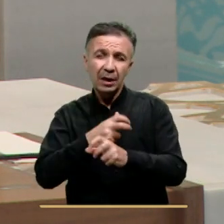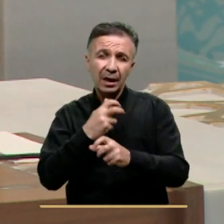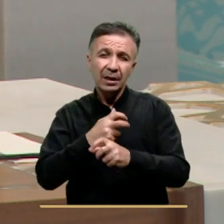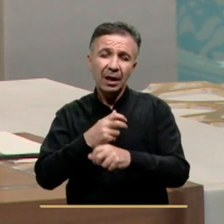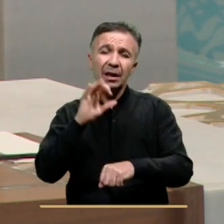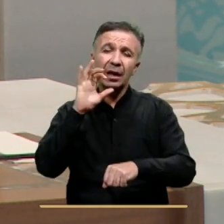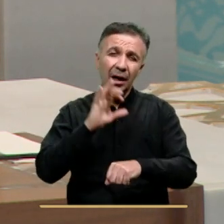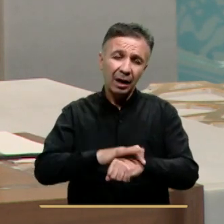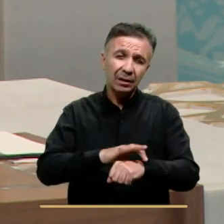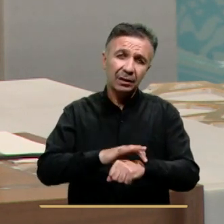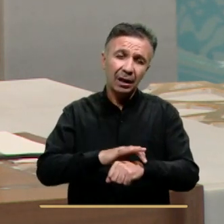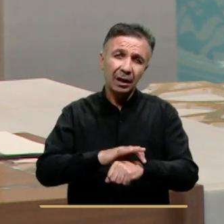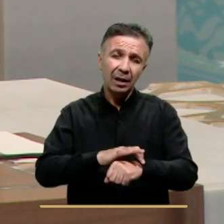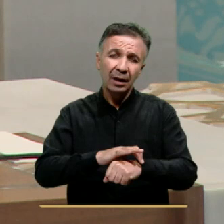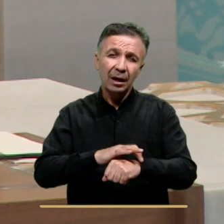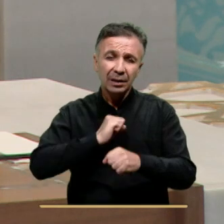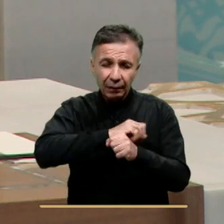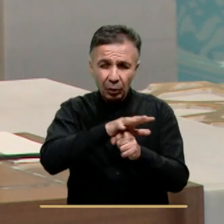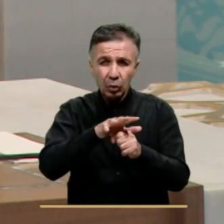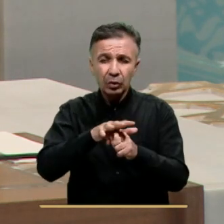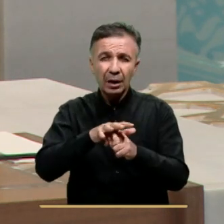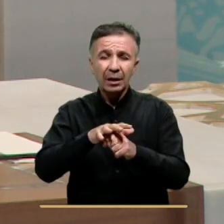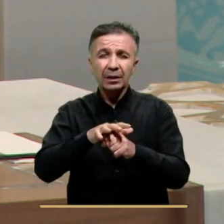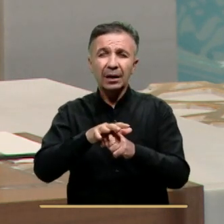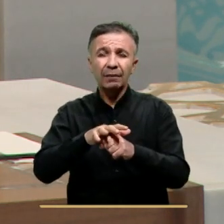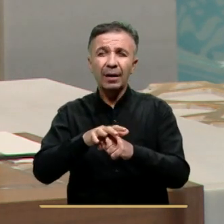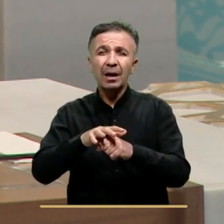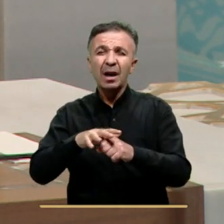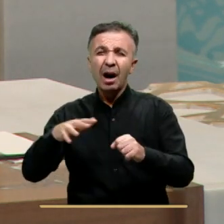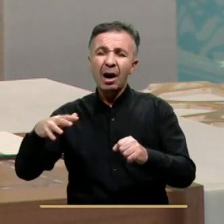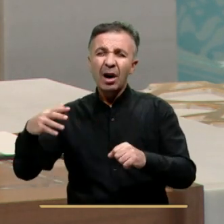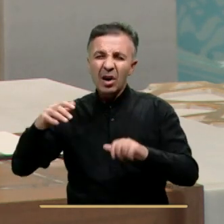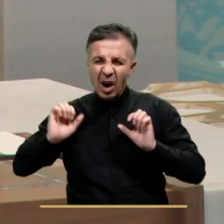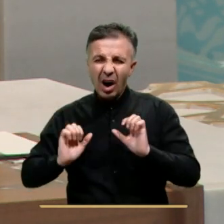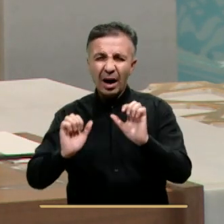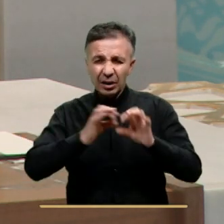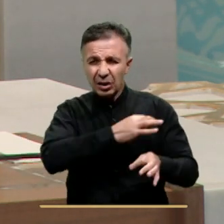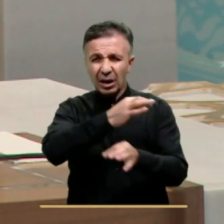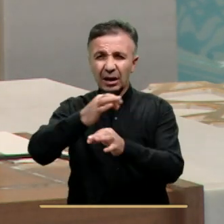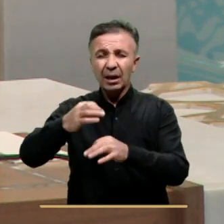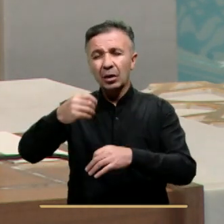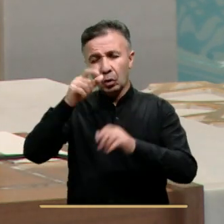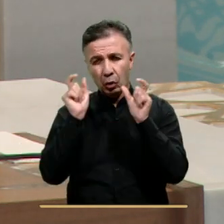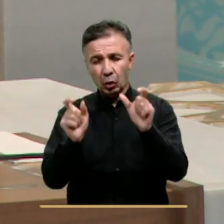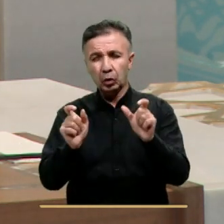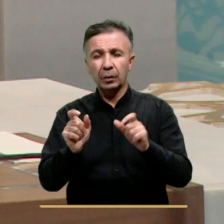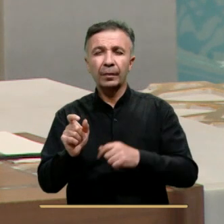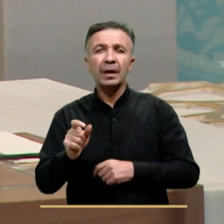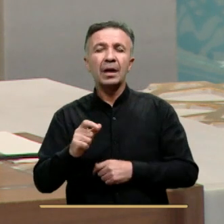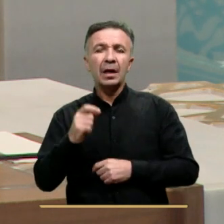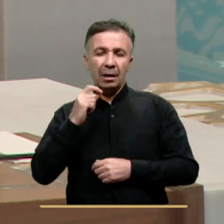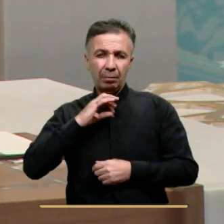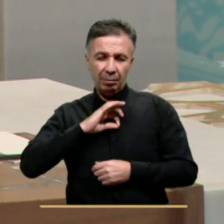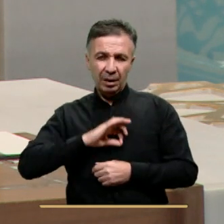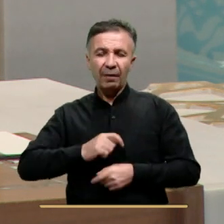hastalık ve hain saldırılardan muhafaza eylesin milli ve Manevi değerlerimizi muhafaza etmek